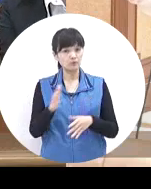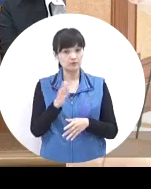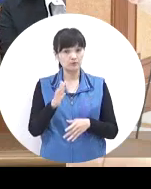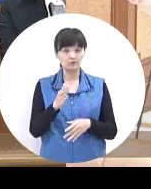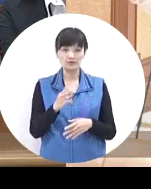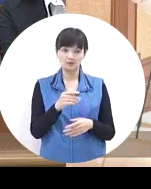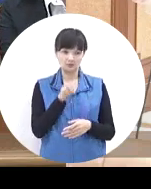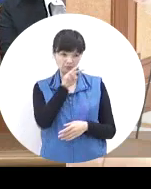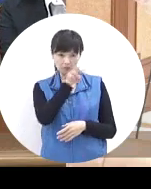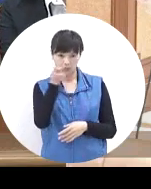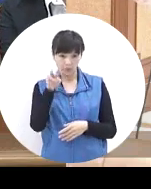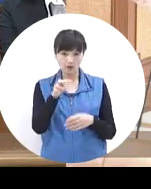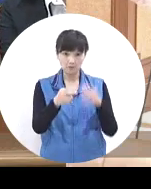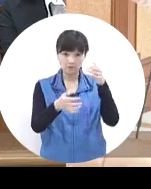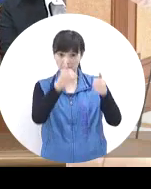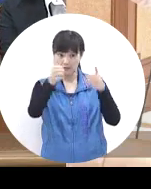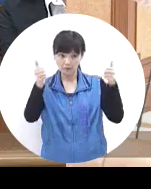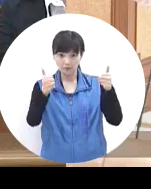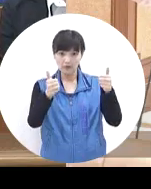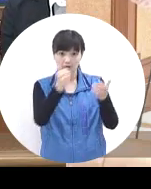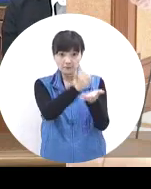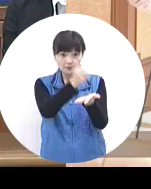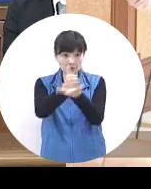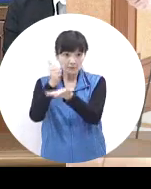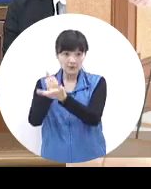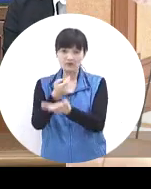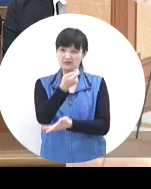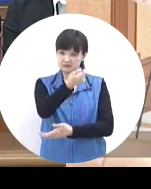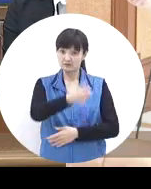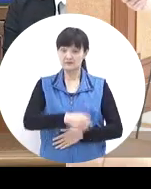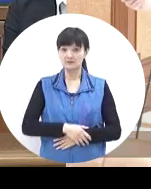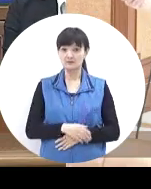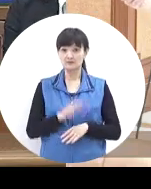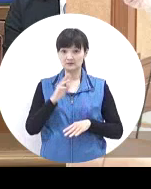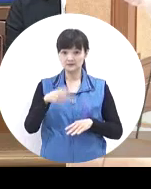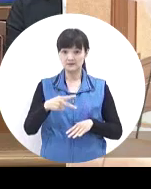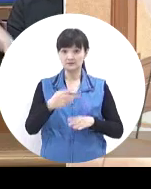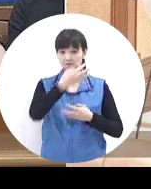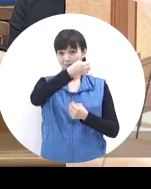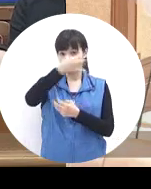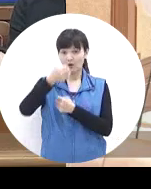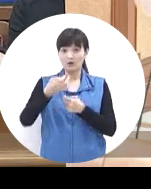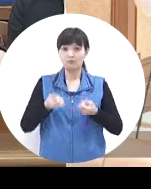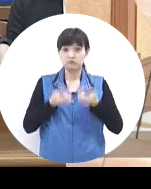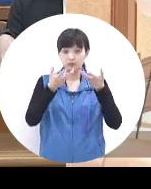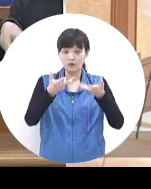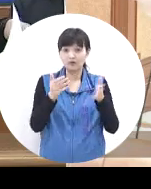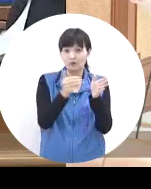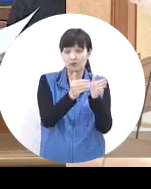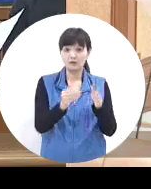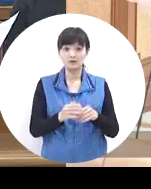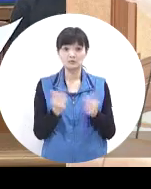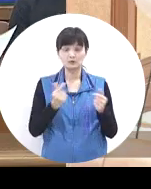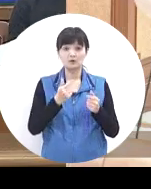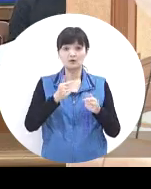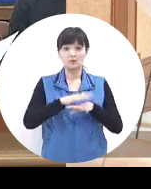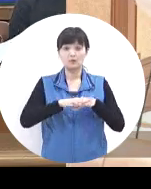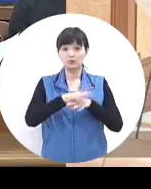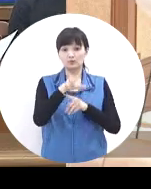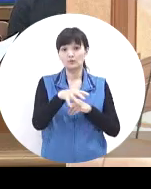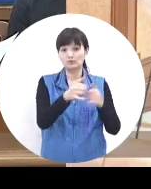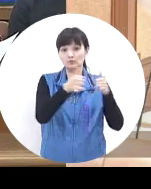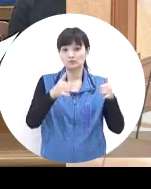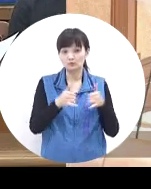举，而今年各族群的这个岁时祭啊，时间又快到了。比如说布农族的达尔祭，案例又要